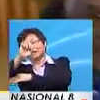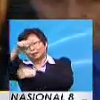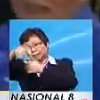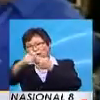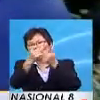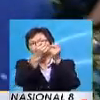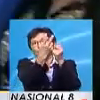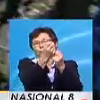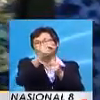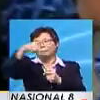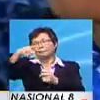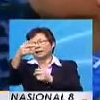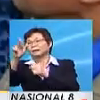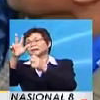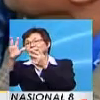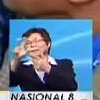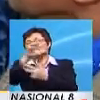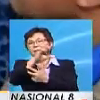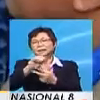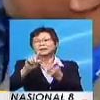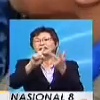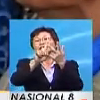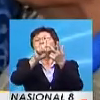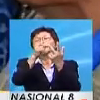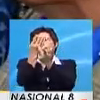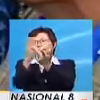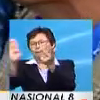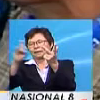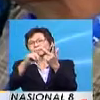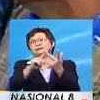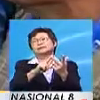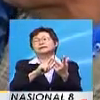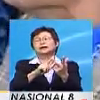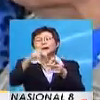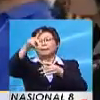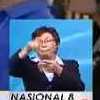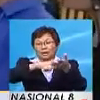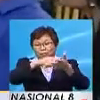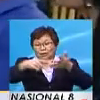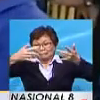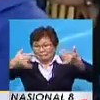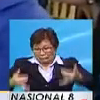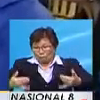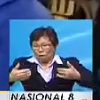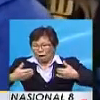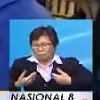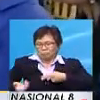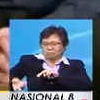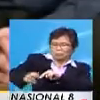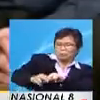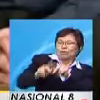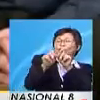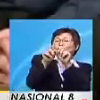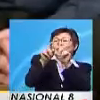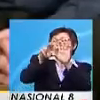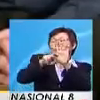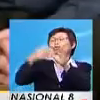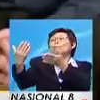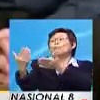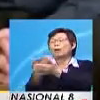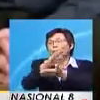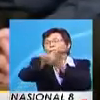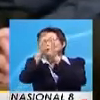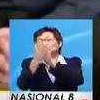12 pkr3 dan satu wakil bebas pada pilihan Raya kali ini ada pertambahan 11 kerusi baharu